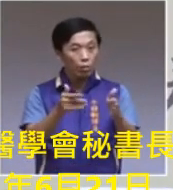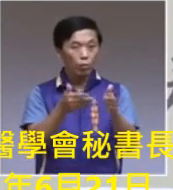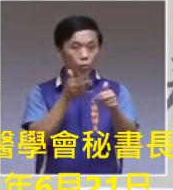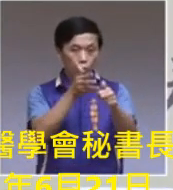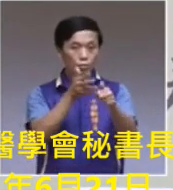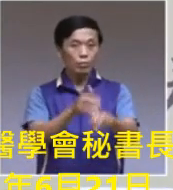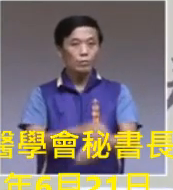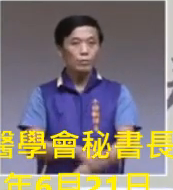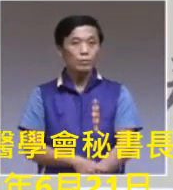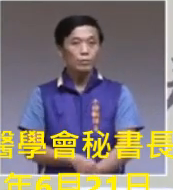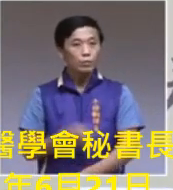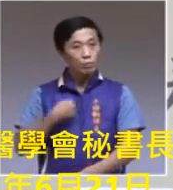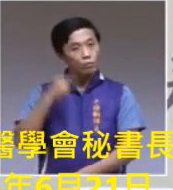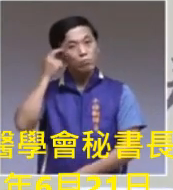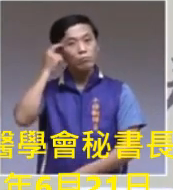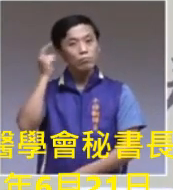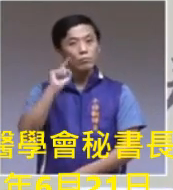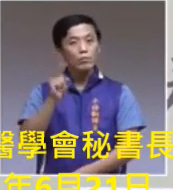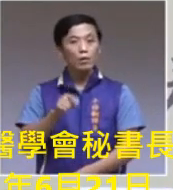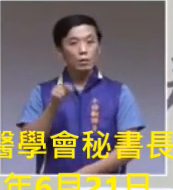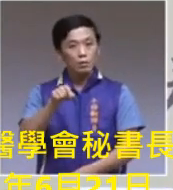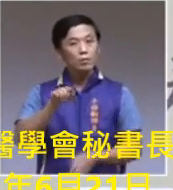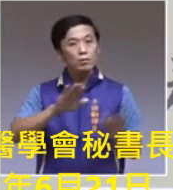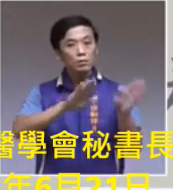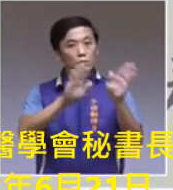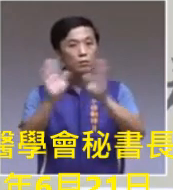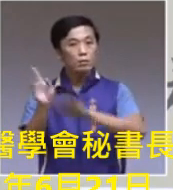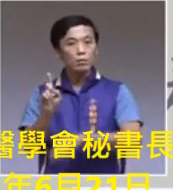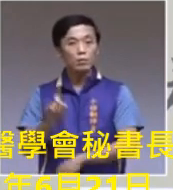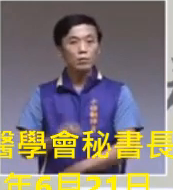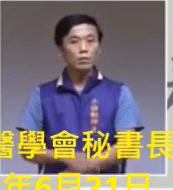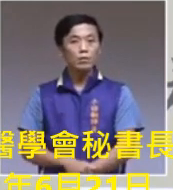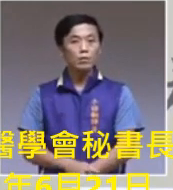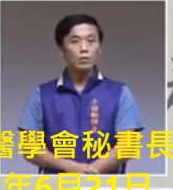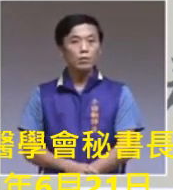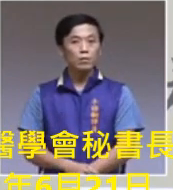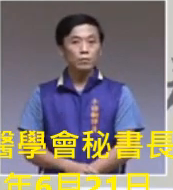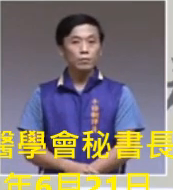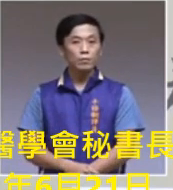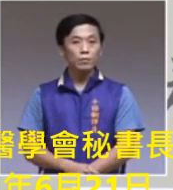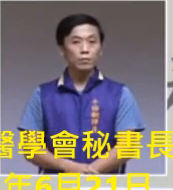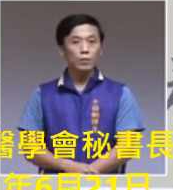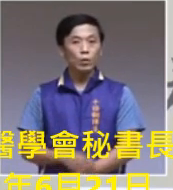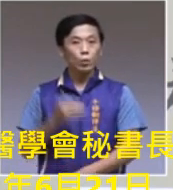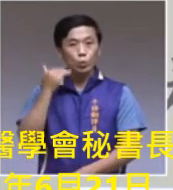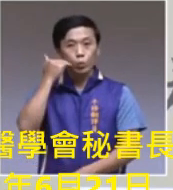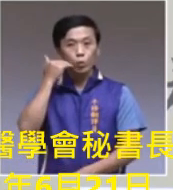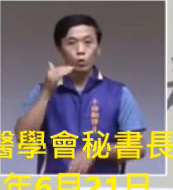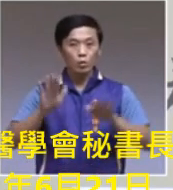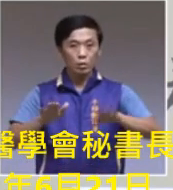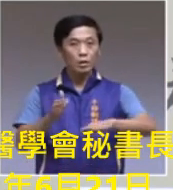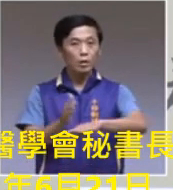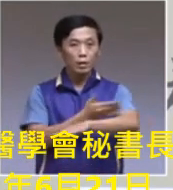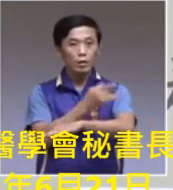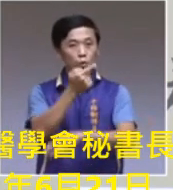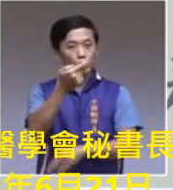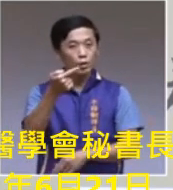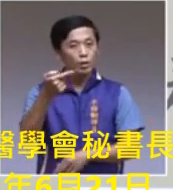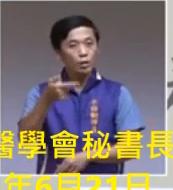他我想这个部分假如说今天开始我们最快